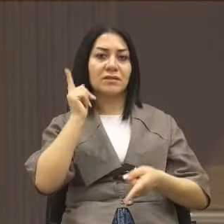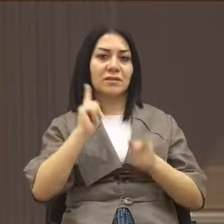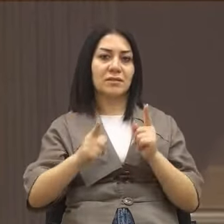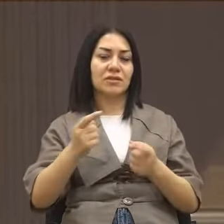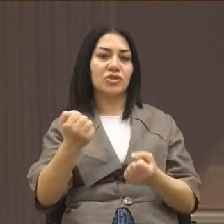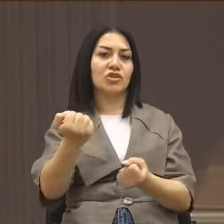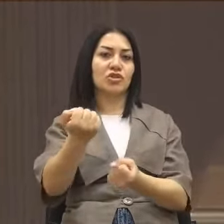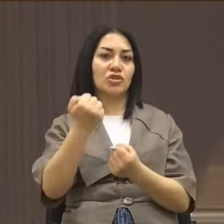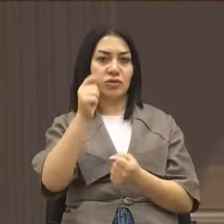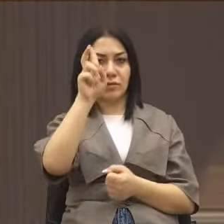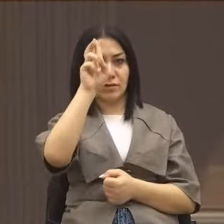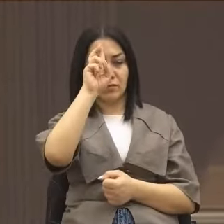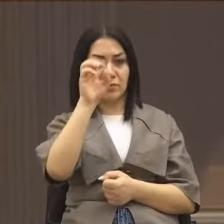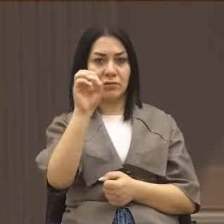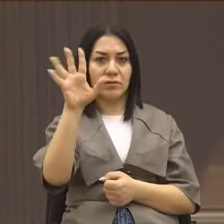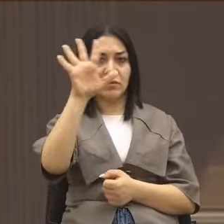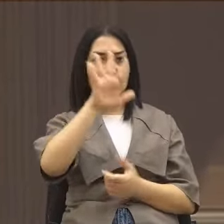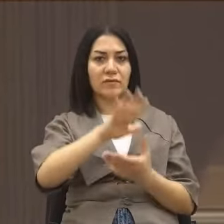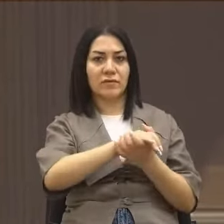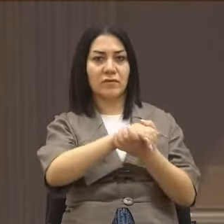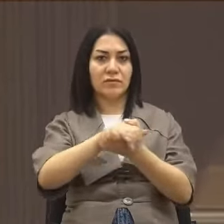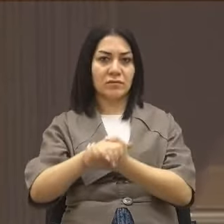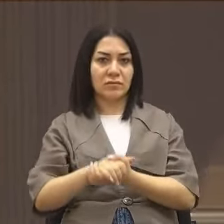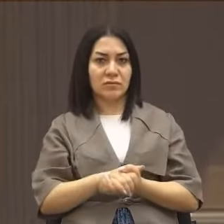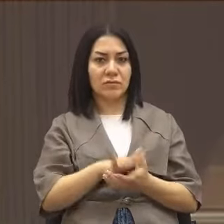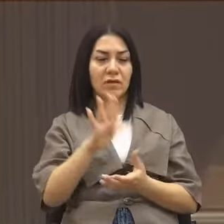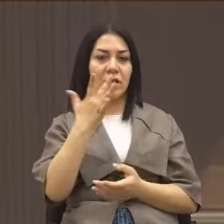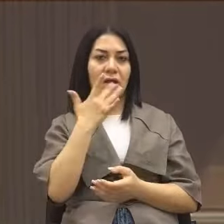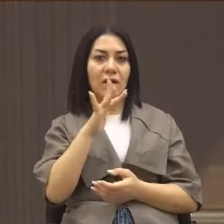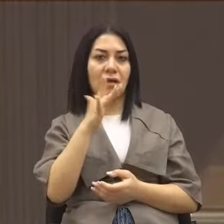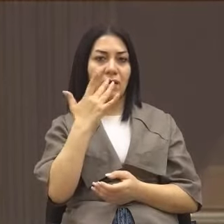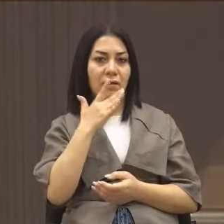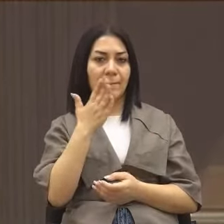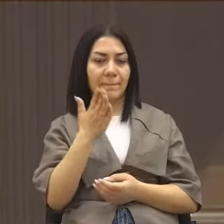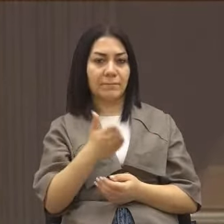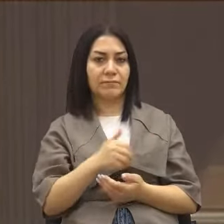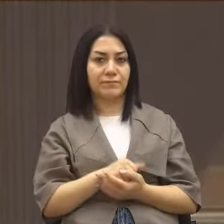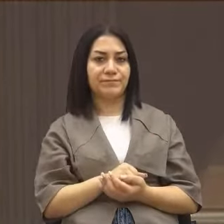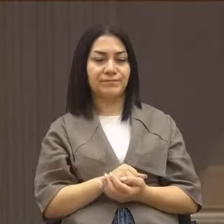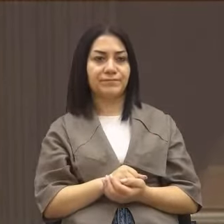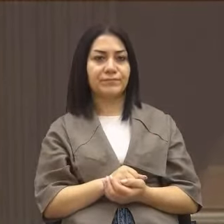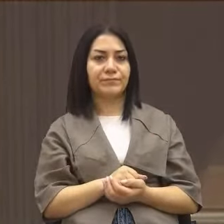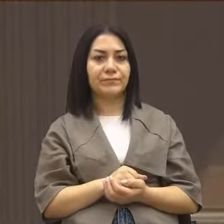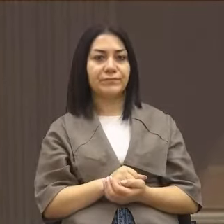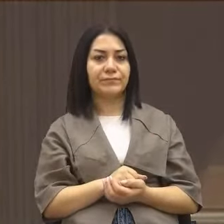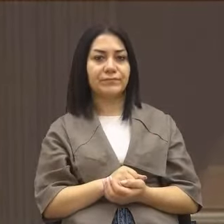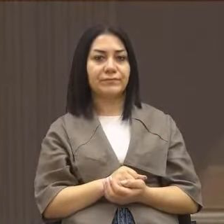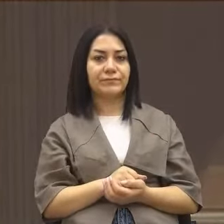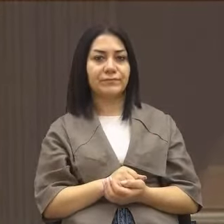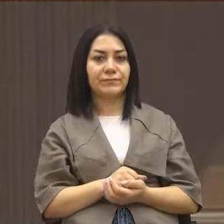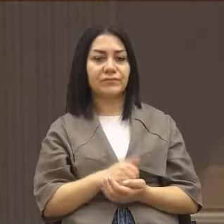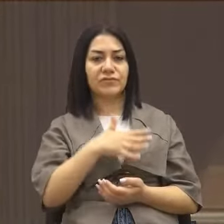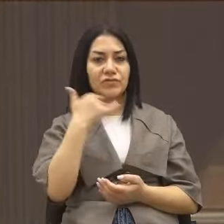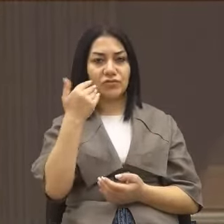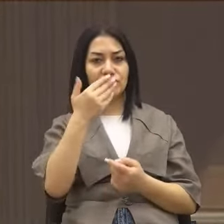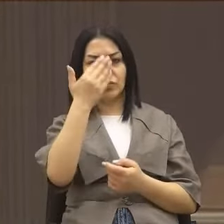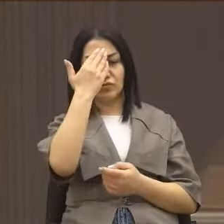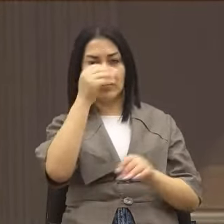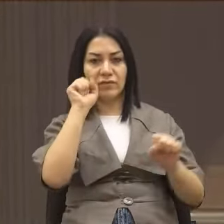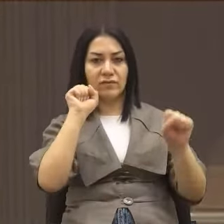դաշնակիցները՝ Եվրոպական միությունը, Ամերիկայի Միացյալ Նահանգները եւ ժողովրդավարական շատ երկրներ